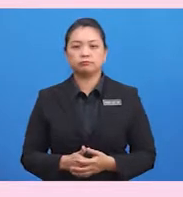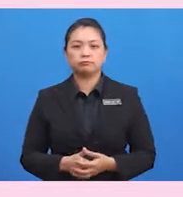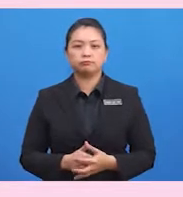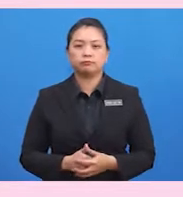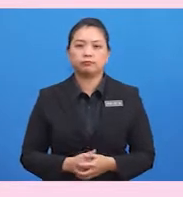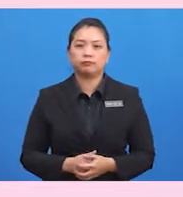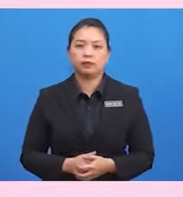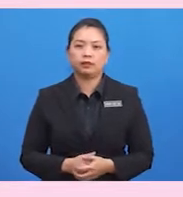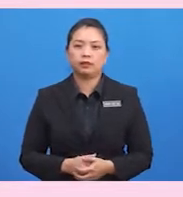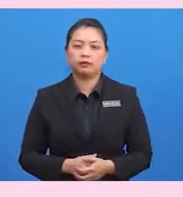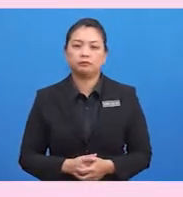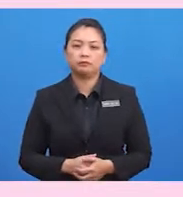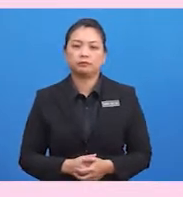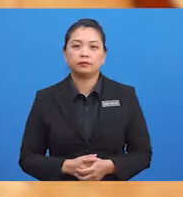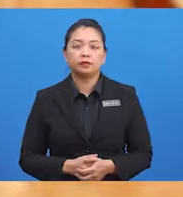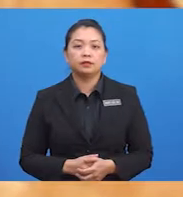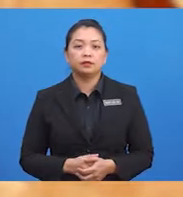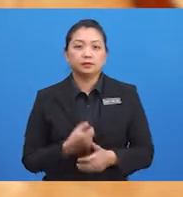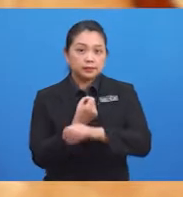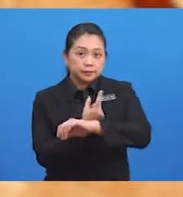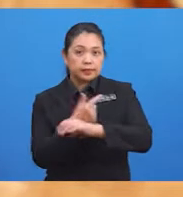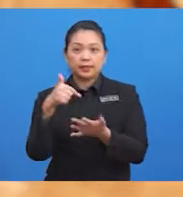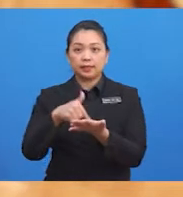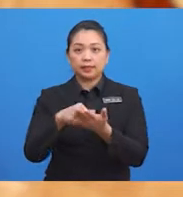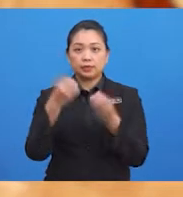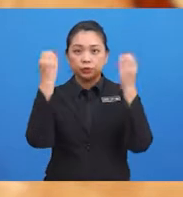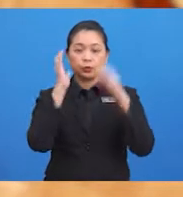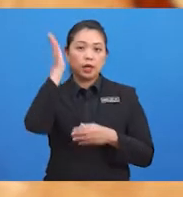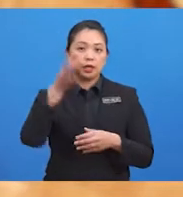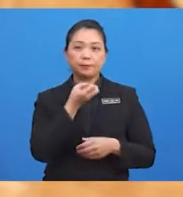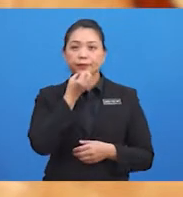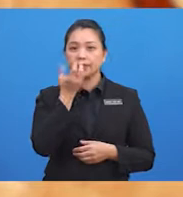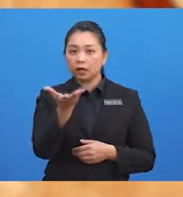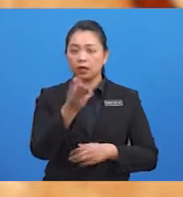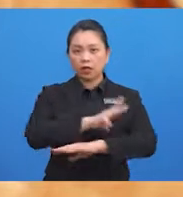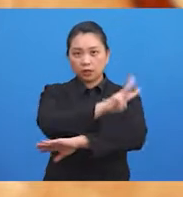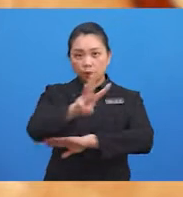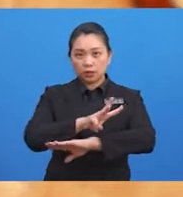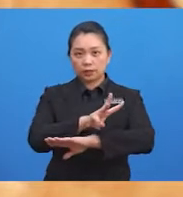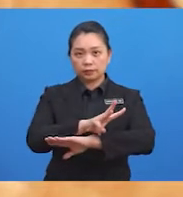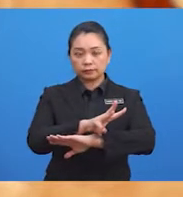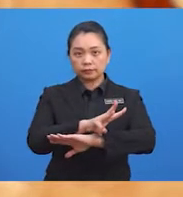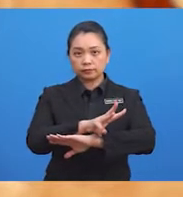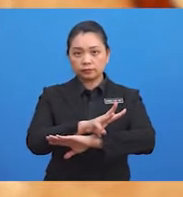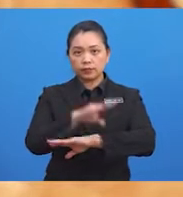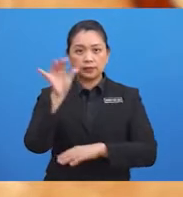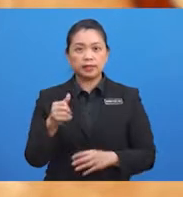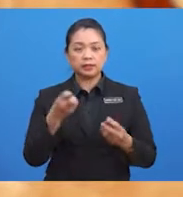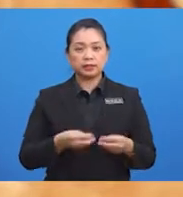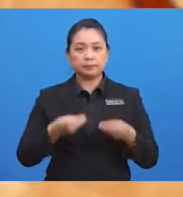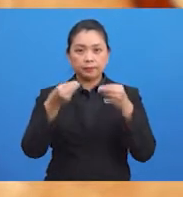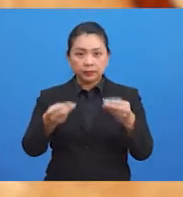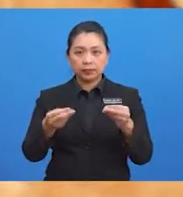Biran Dini krimnya ke sebentar lagi sih bukannya tekat kawasan-kawasan pegangan yang